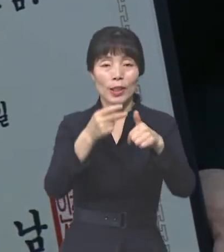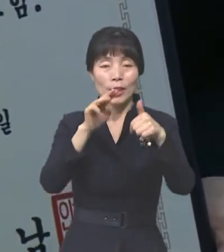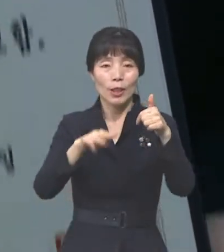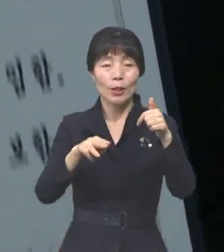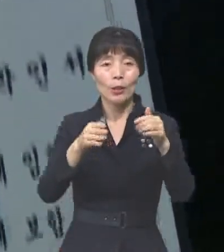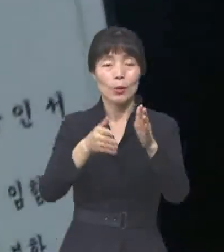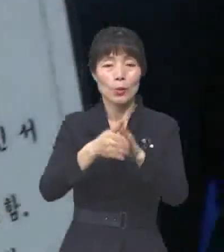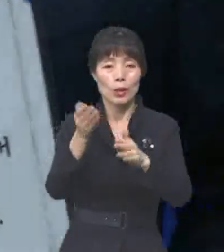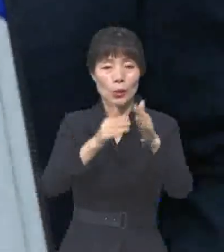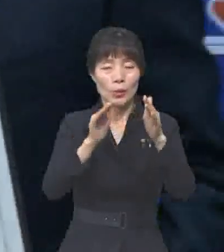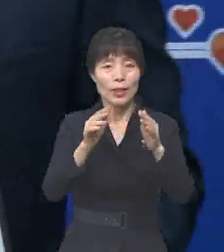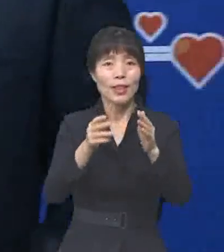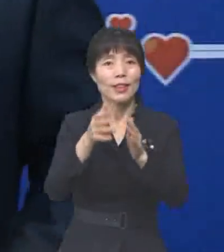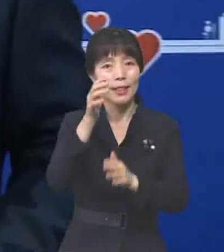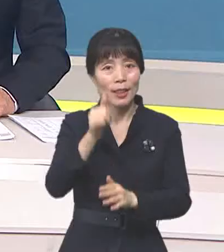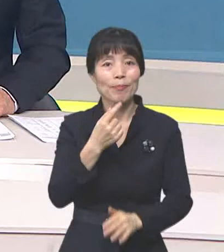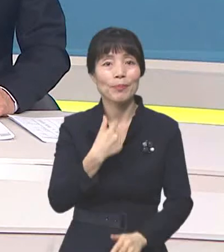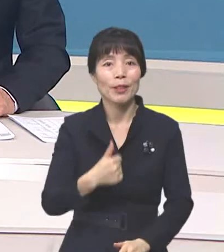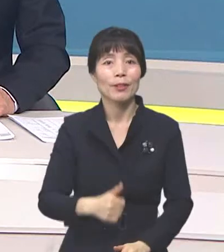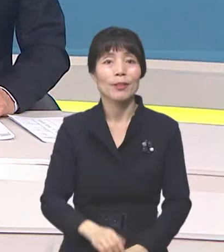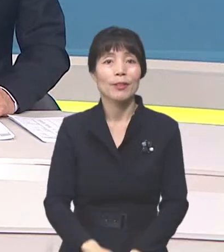역임했습니다.